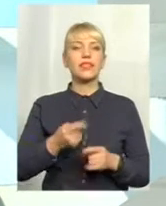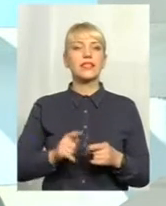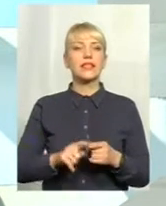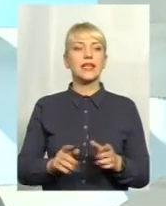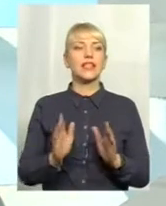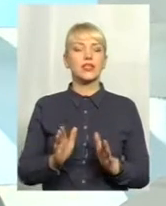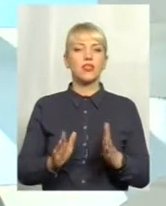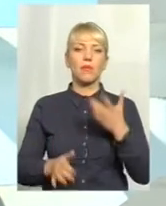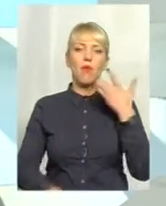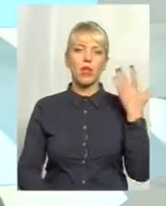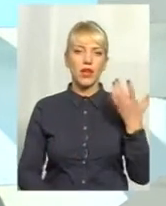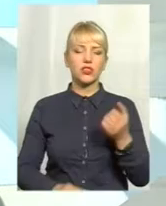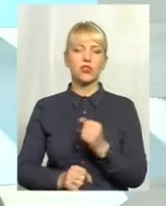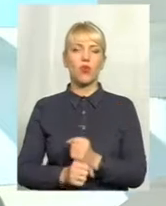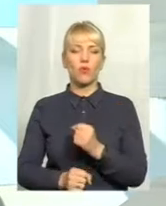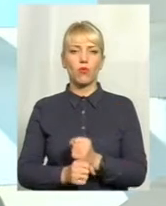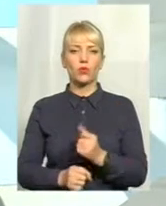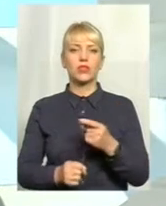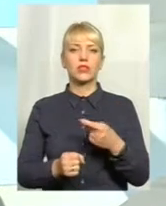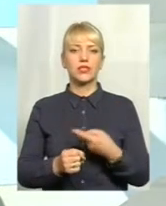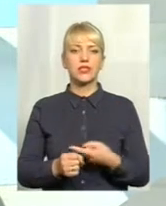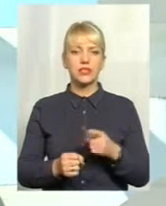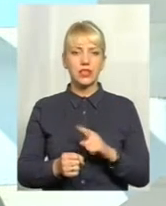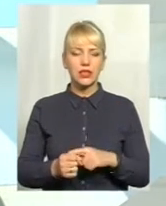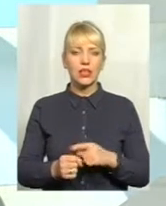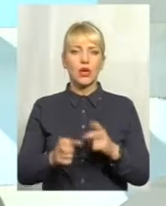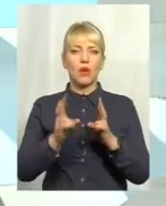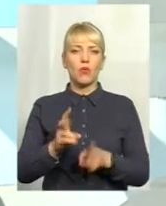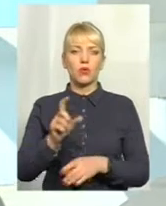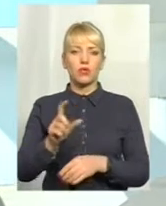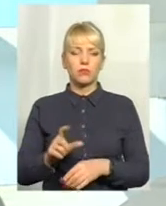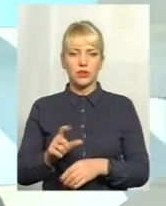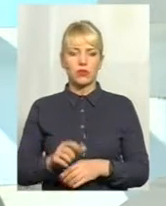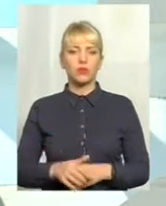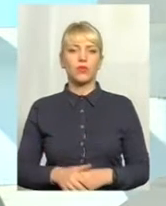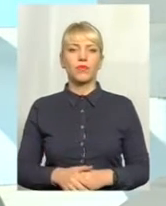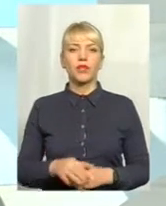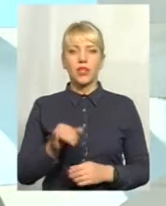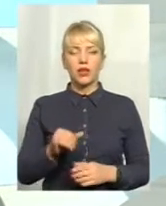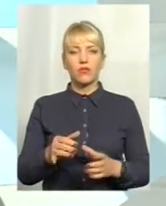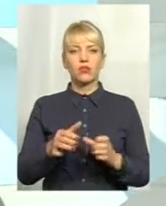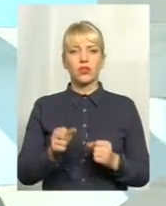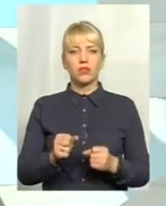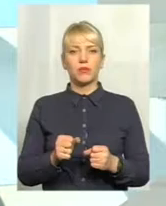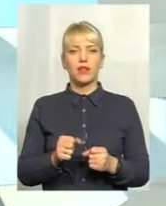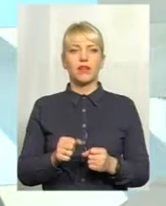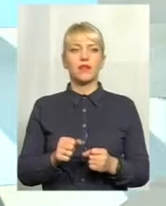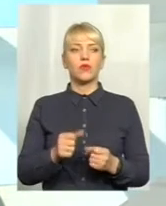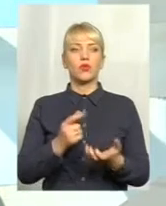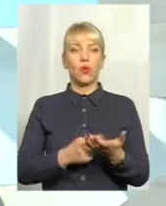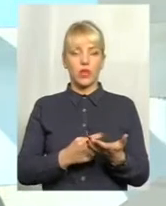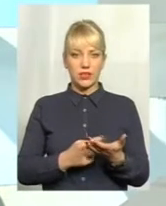лише полегшить роботу цьому потерпілому, називаємо його, і в отриманні відповідних